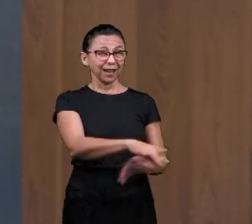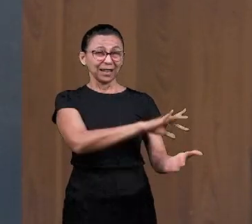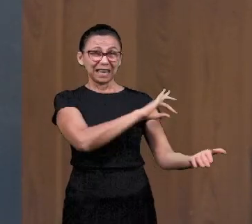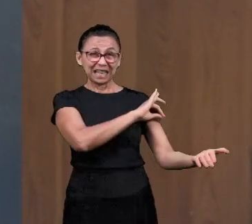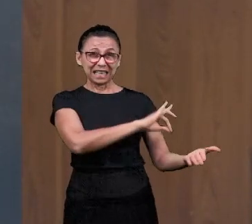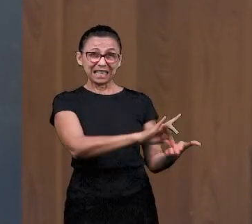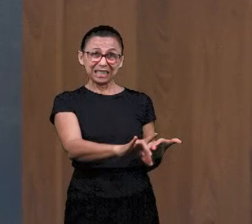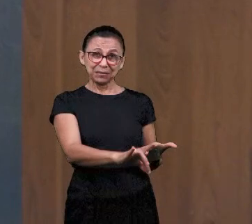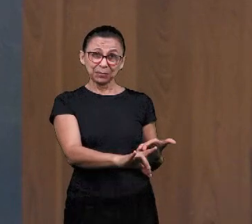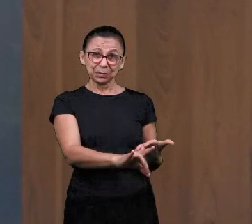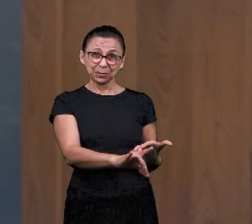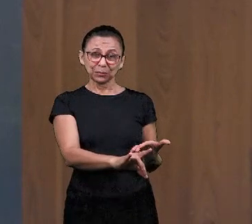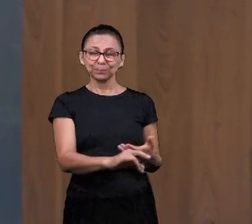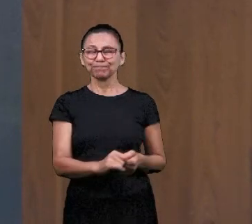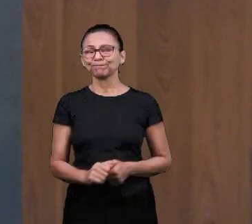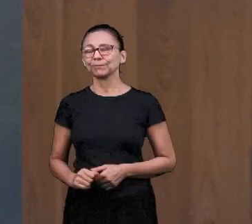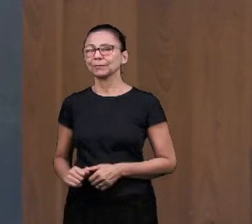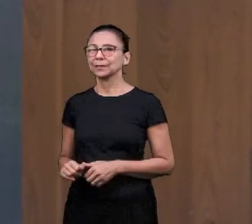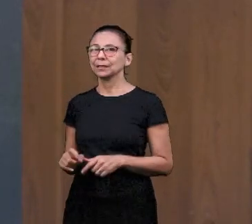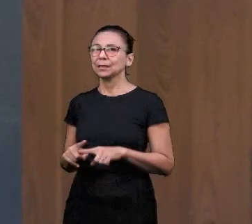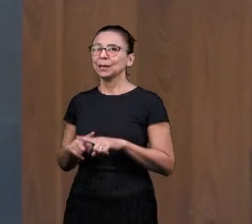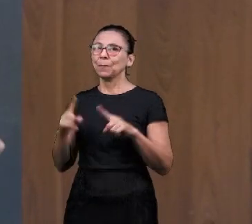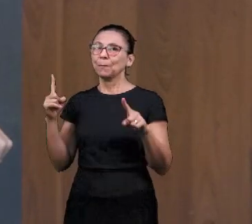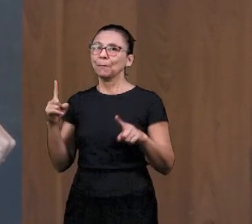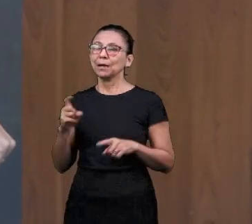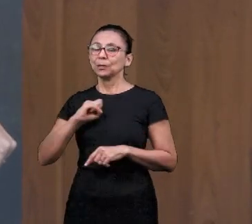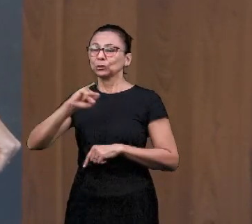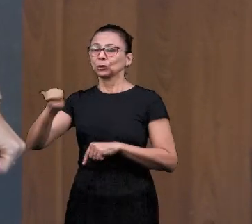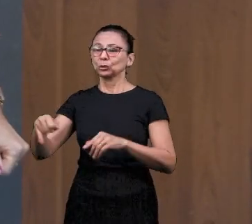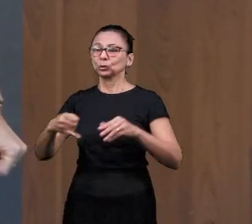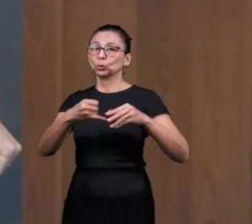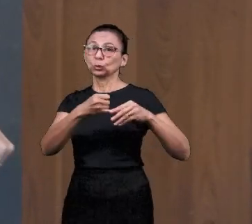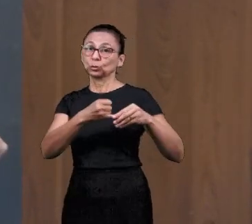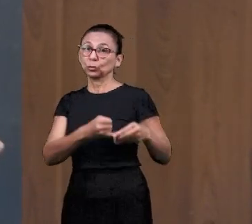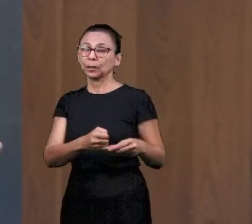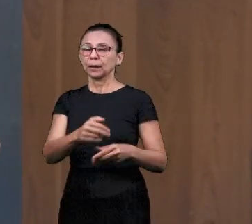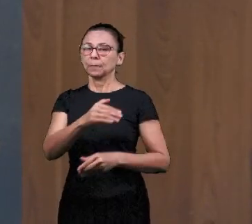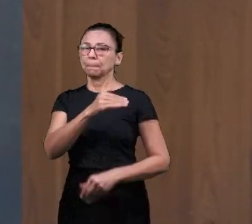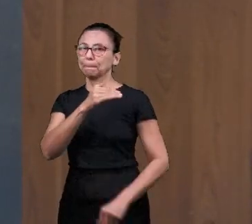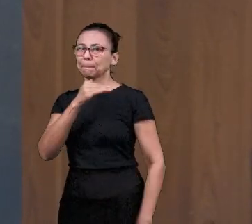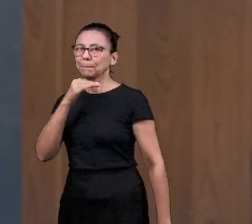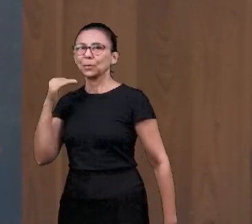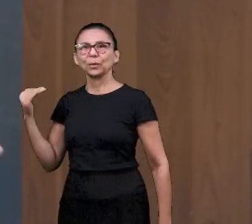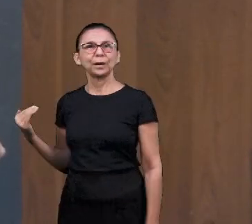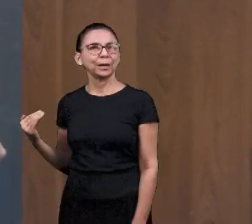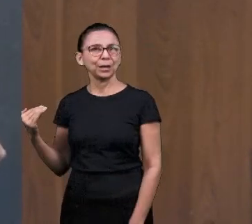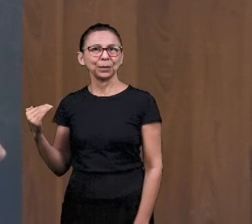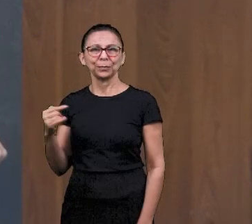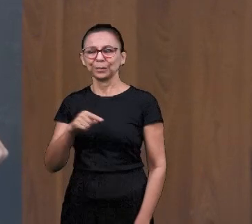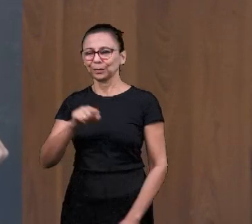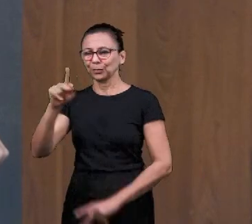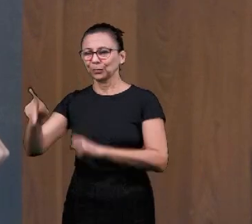n'allait plus continuer à lutter contre les peuples qui habitaient là-bas. Et